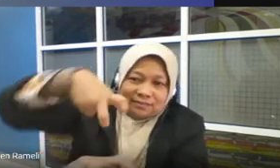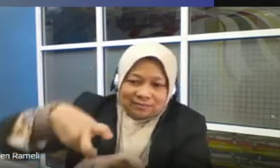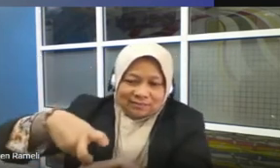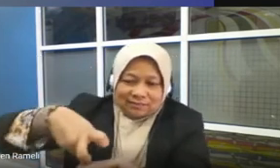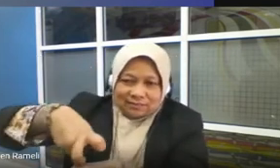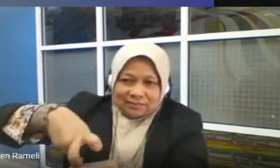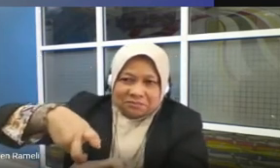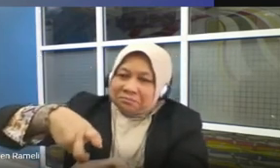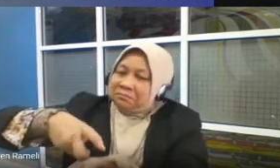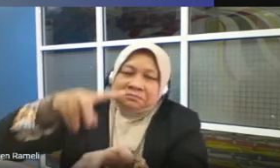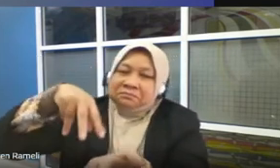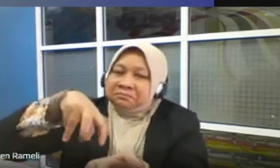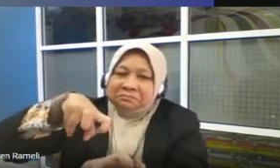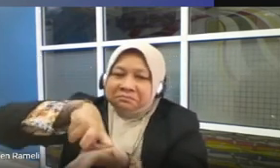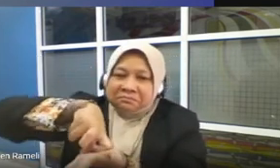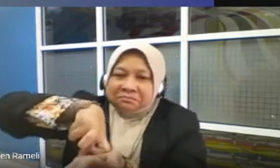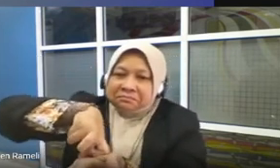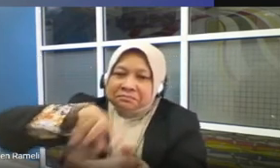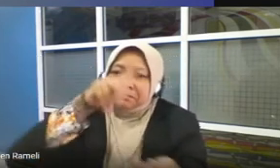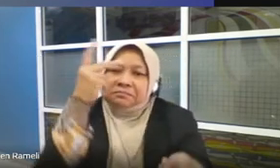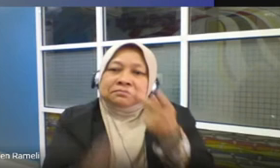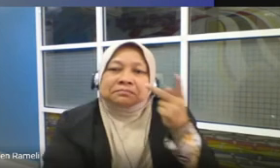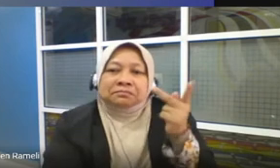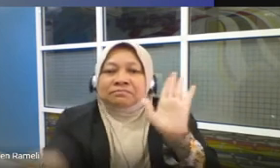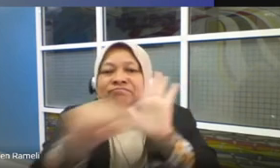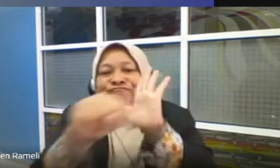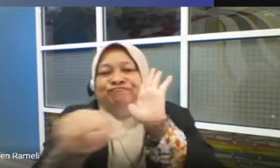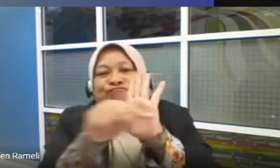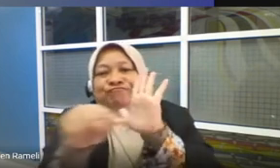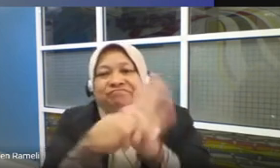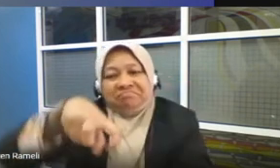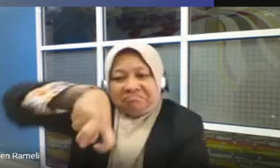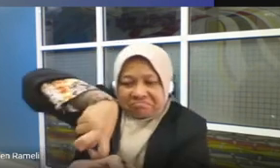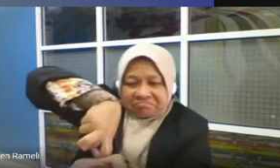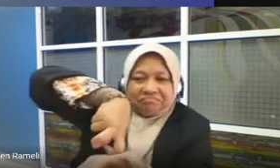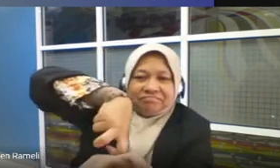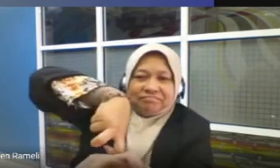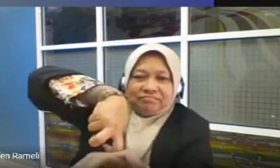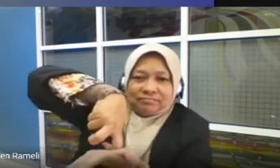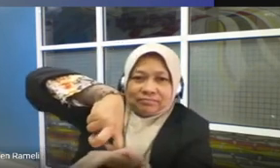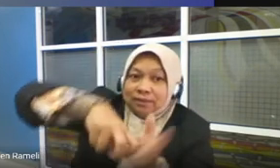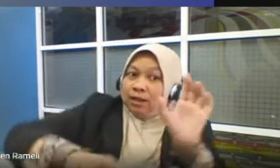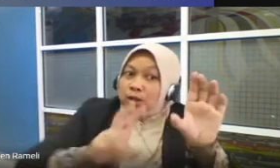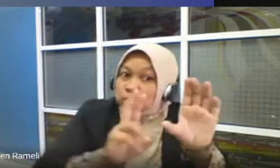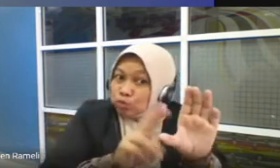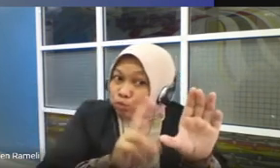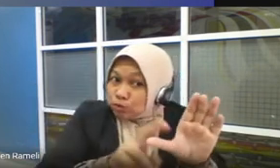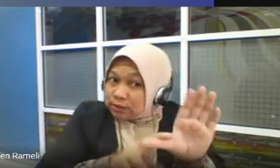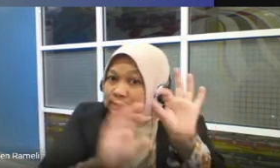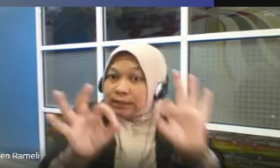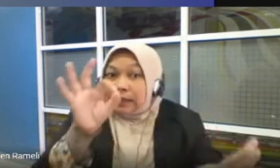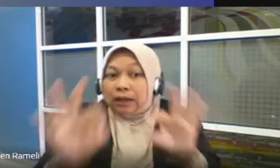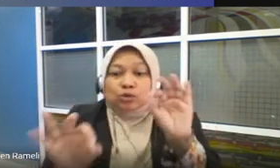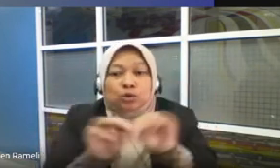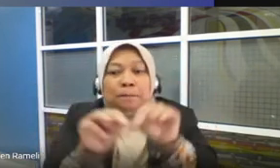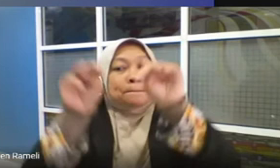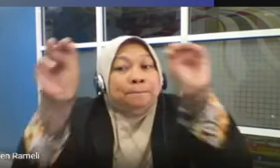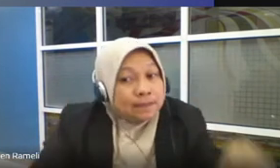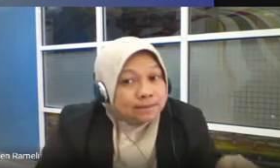Itu merupakan satu bahasa tubuh badan yang negatif. Kalau kerusi. In fact, kalau kita berada di meja